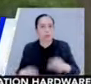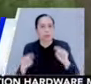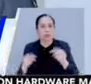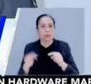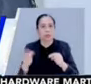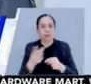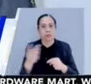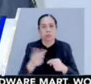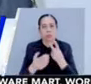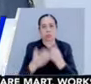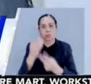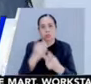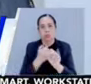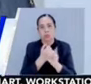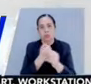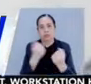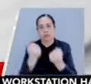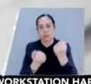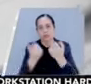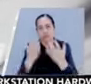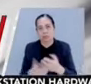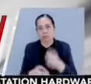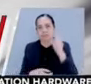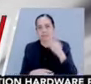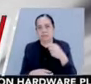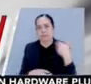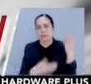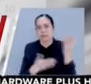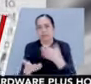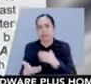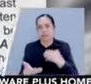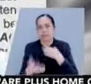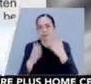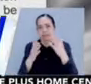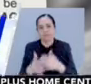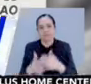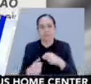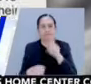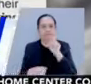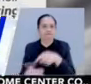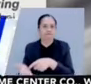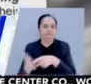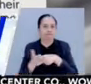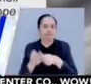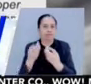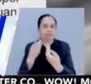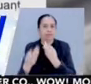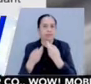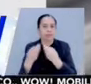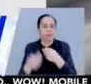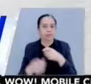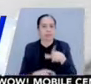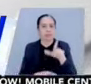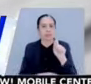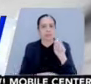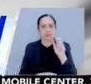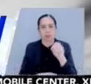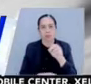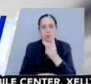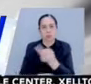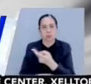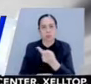driver. Kailangan po, may complainant po. Naglabas na rin ng show cause order ang parehong Land Transportation Office o LTO at